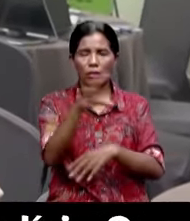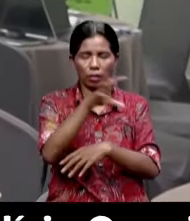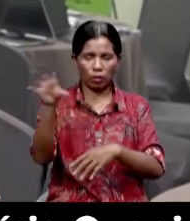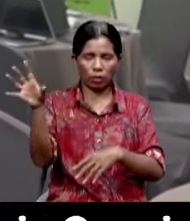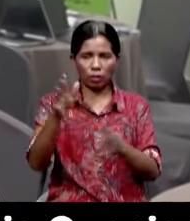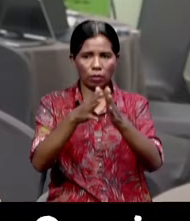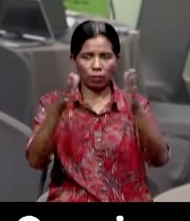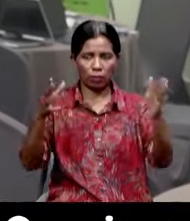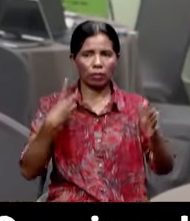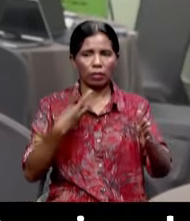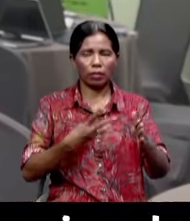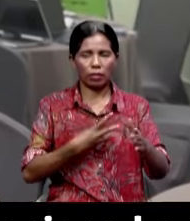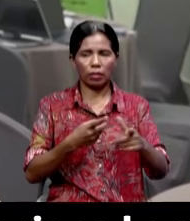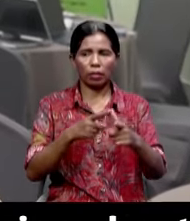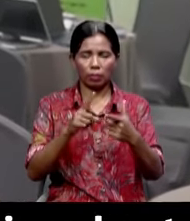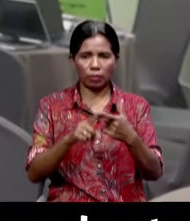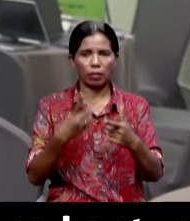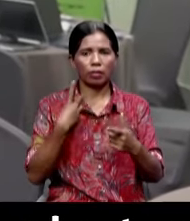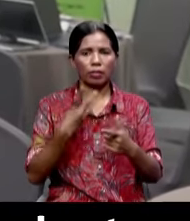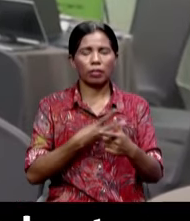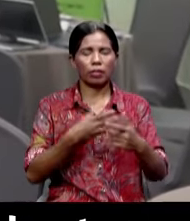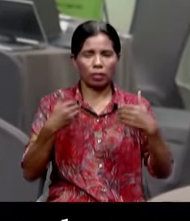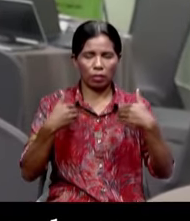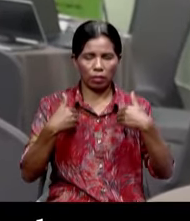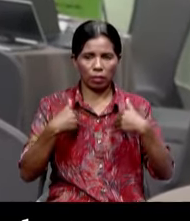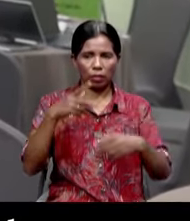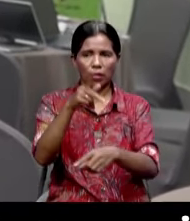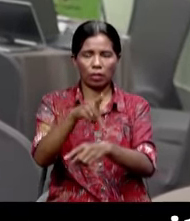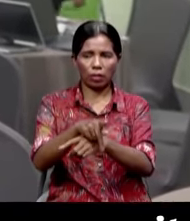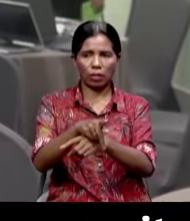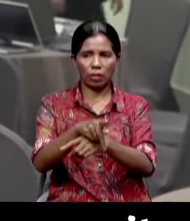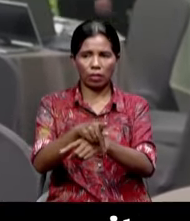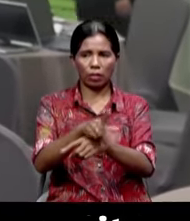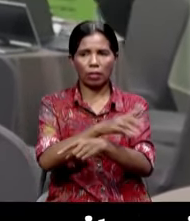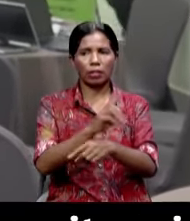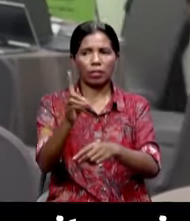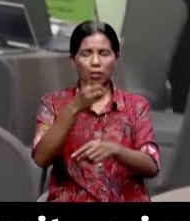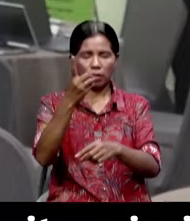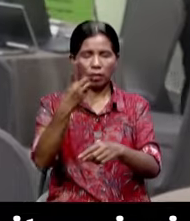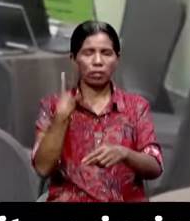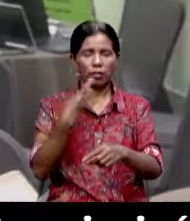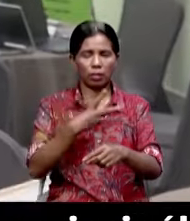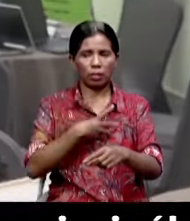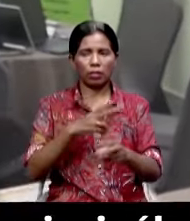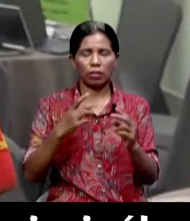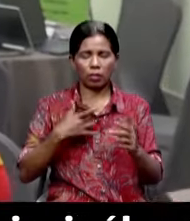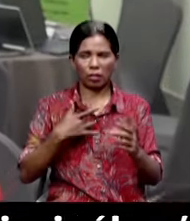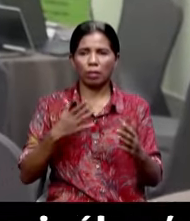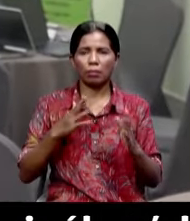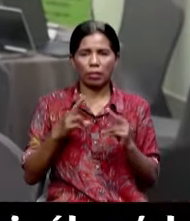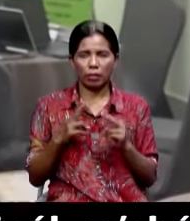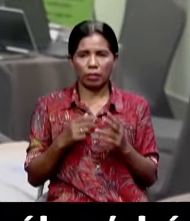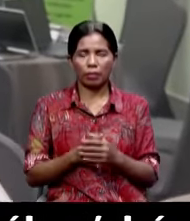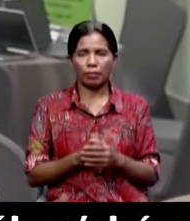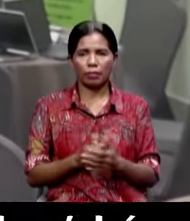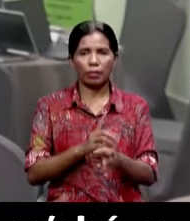ita ita ani bot e pois mas ta lori ho be ia kalan ne kalan to madruga ne ita sinti malin Diretor ne hatutan fenomeno ida